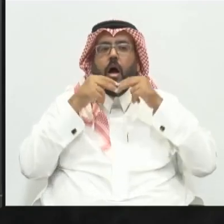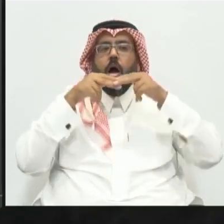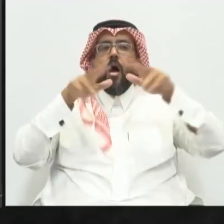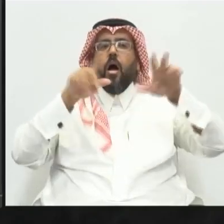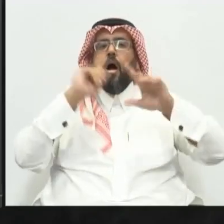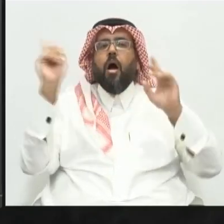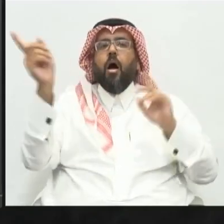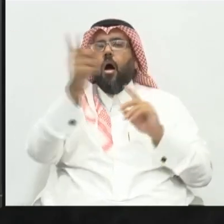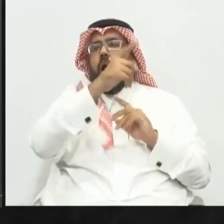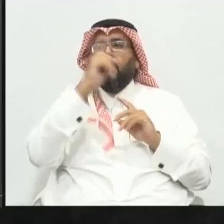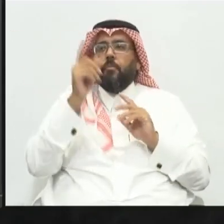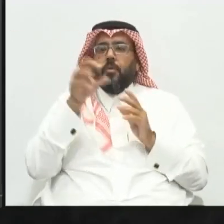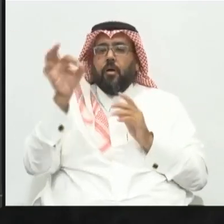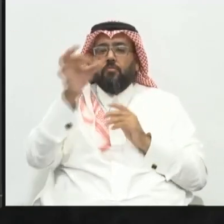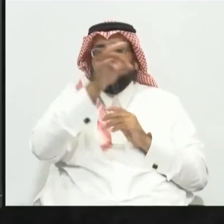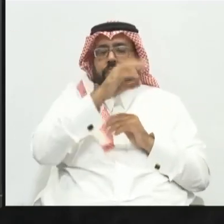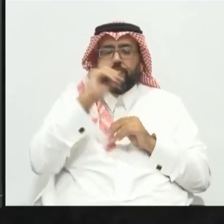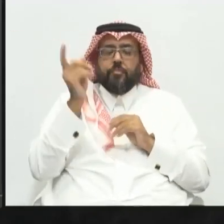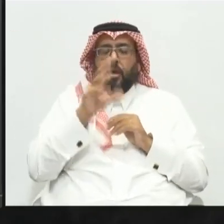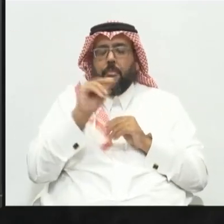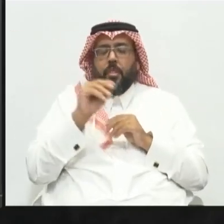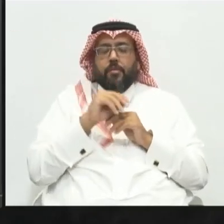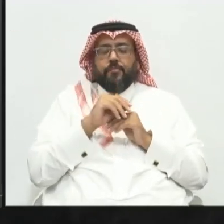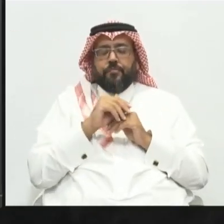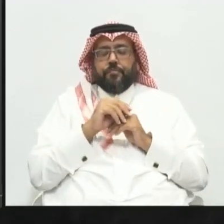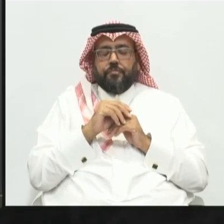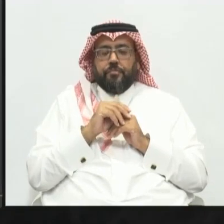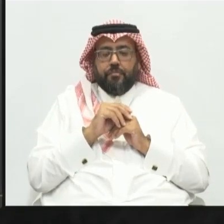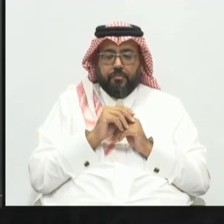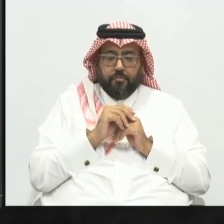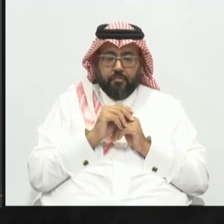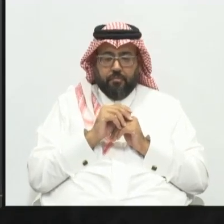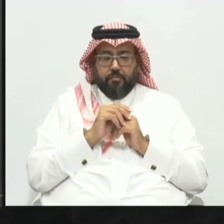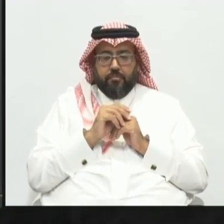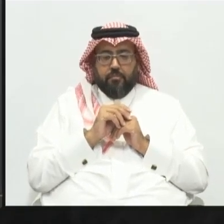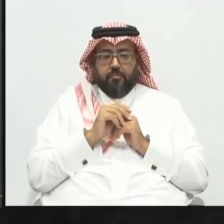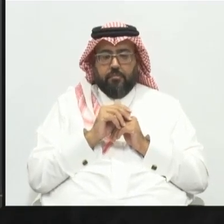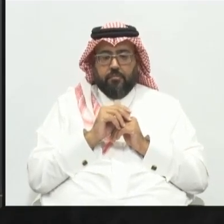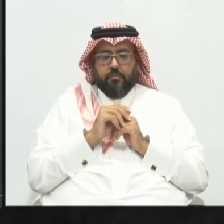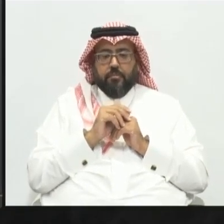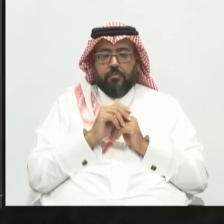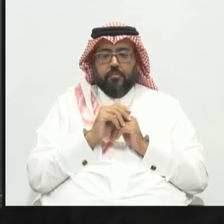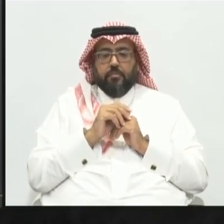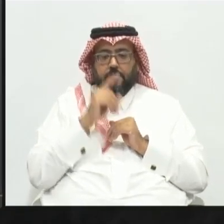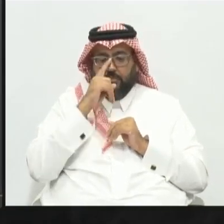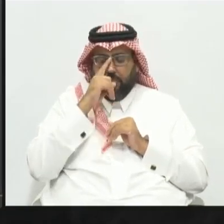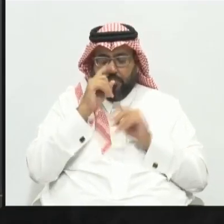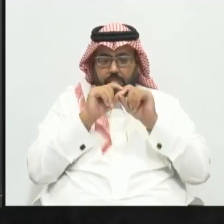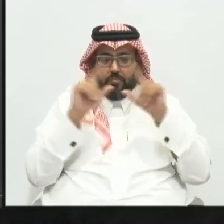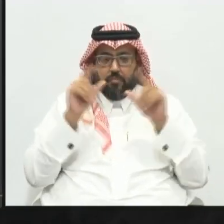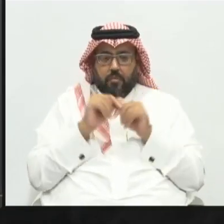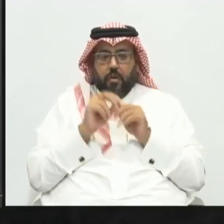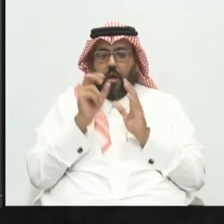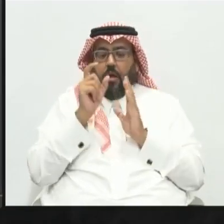هذه في عده وقائع مماثله لما جاء في هذا النص النظامي وايضا نلاحظ ان في هذه